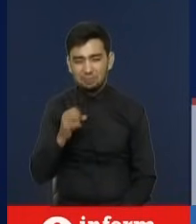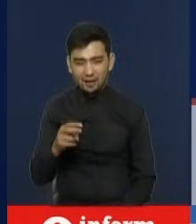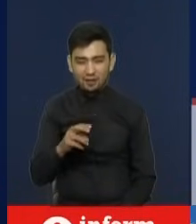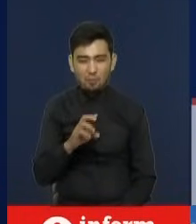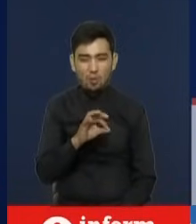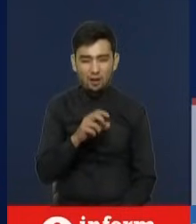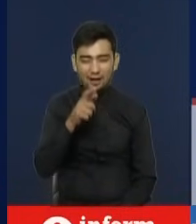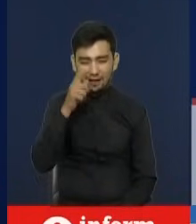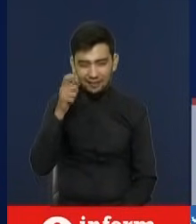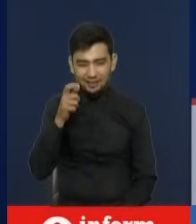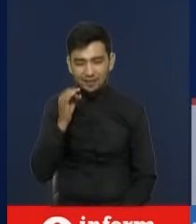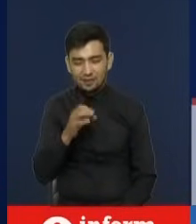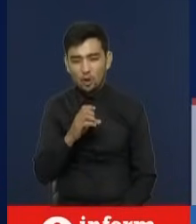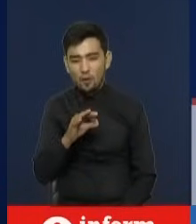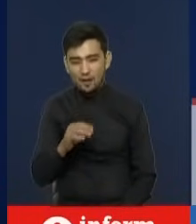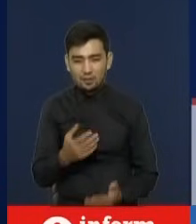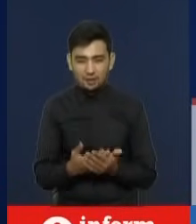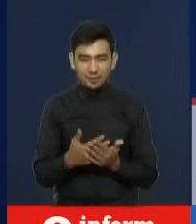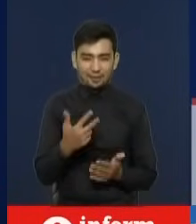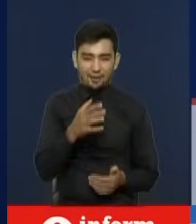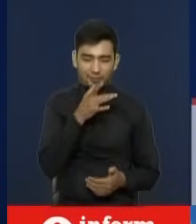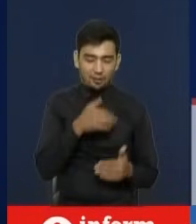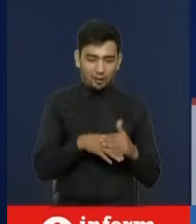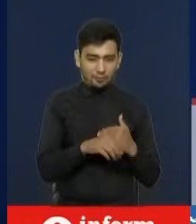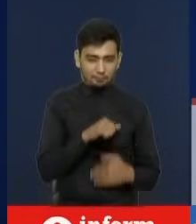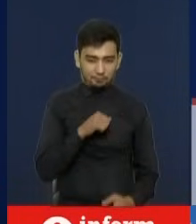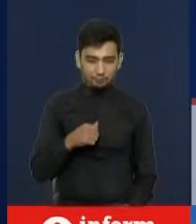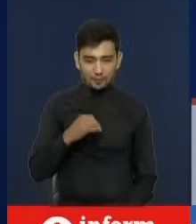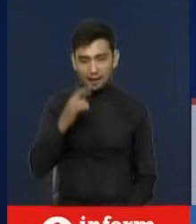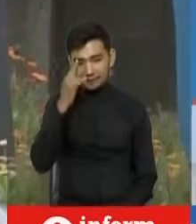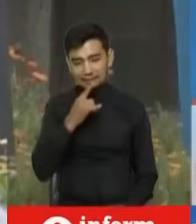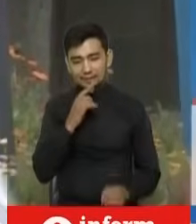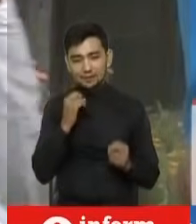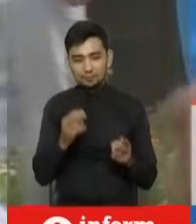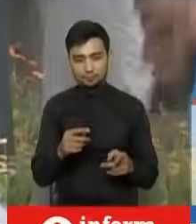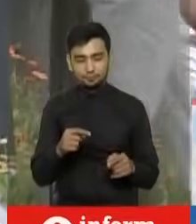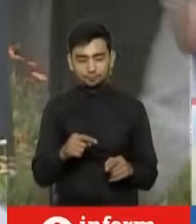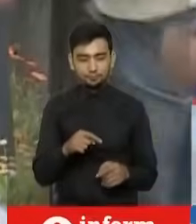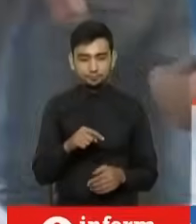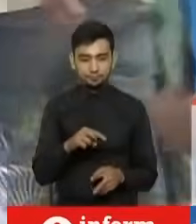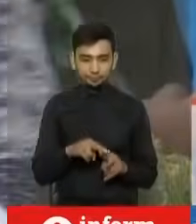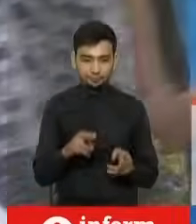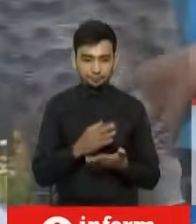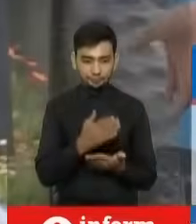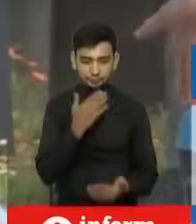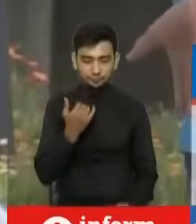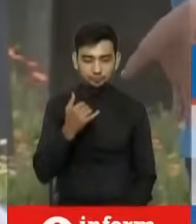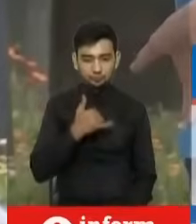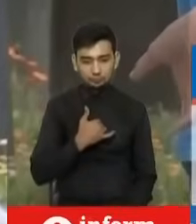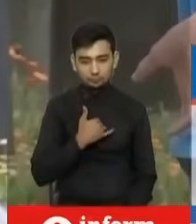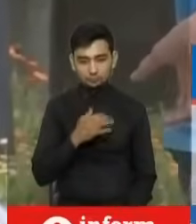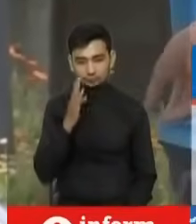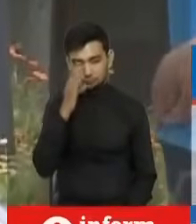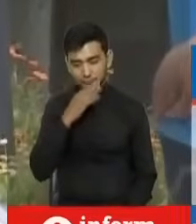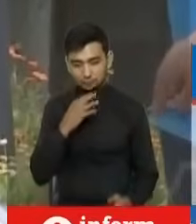всего начинают жить отдельно ближе к 30 годам. А как обстоит дело в Казахстане? Социологи говорят, у нас чаще всего дети съезжают